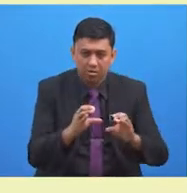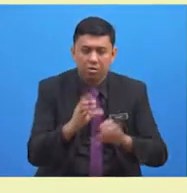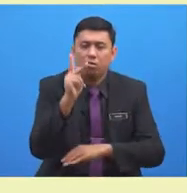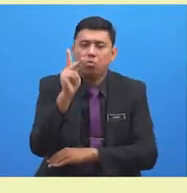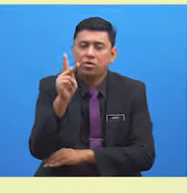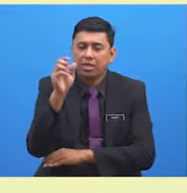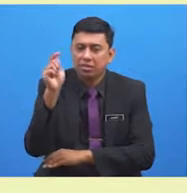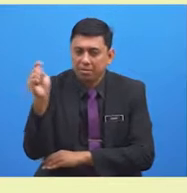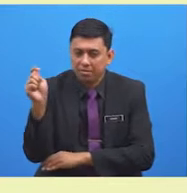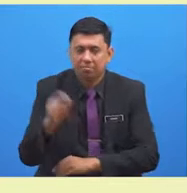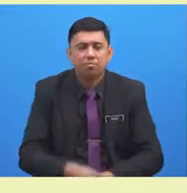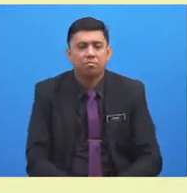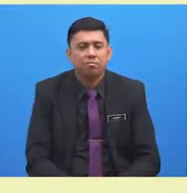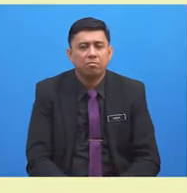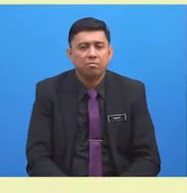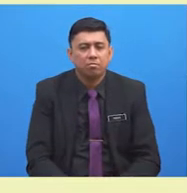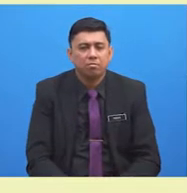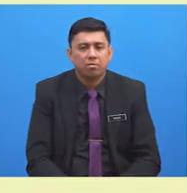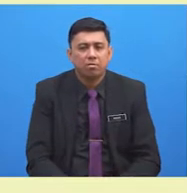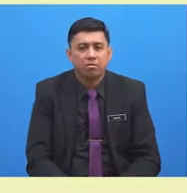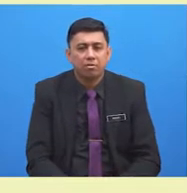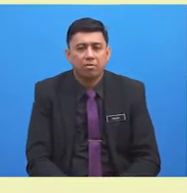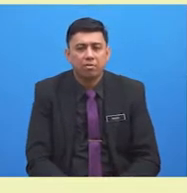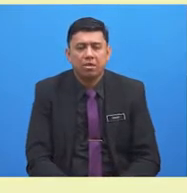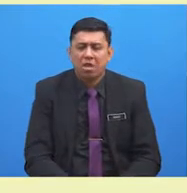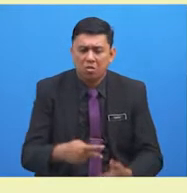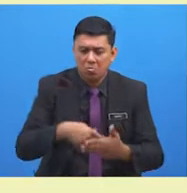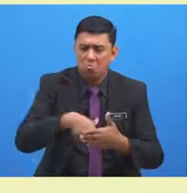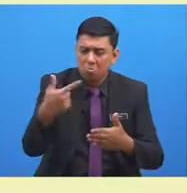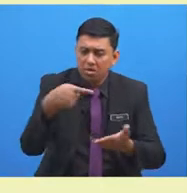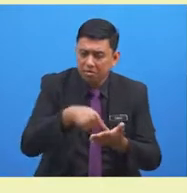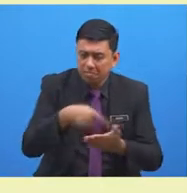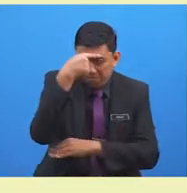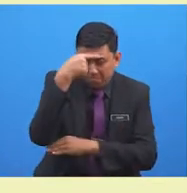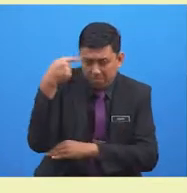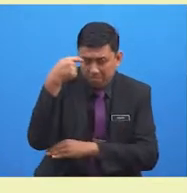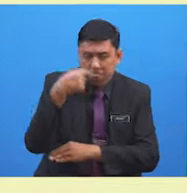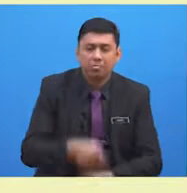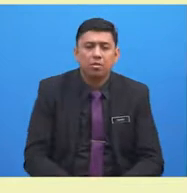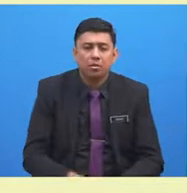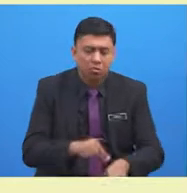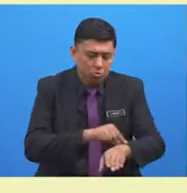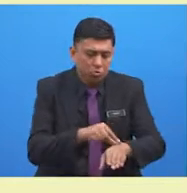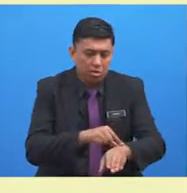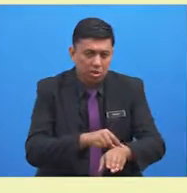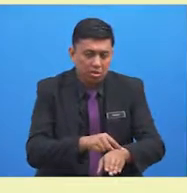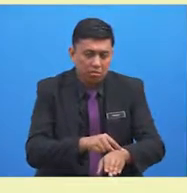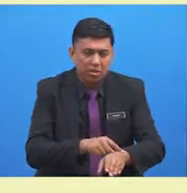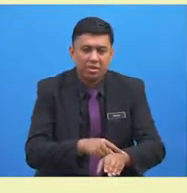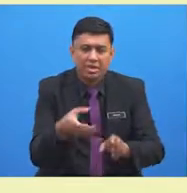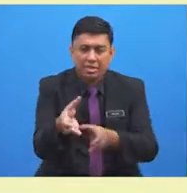konsentrik. Kontraksi otot interkosta luar ini menyebabkan tulang rusuk ditarik ke